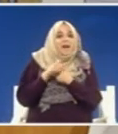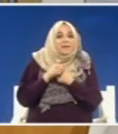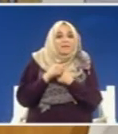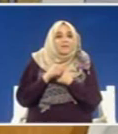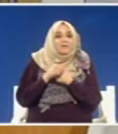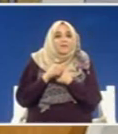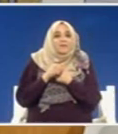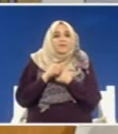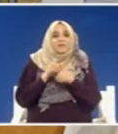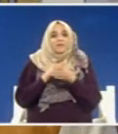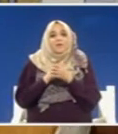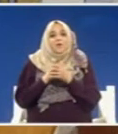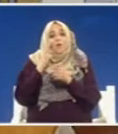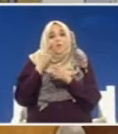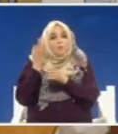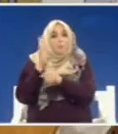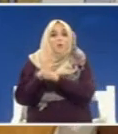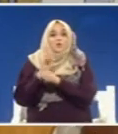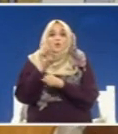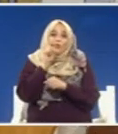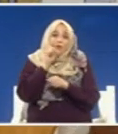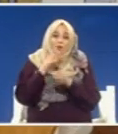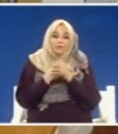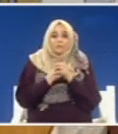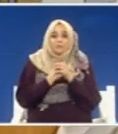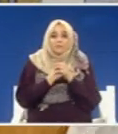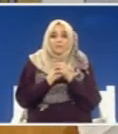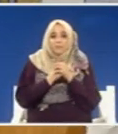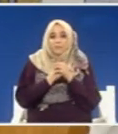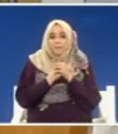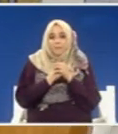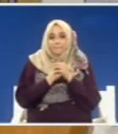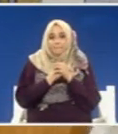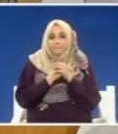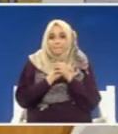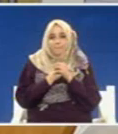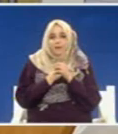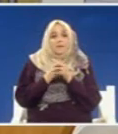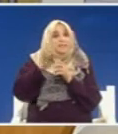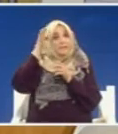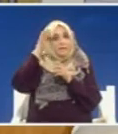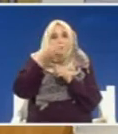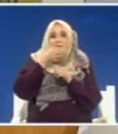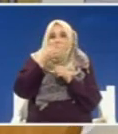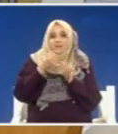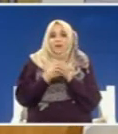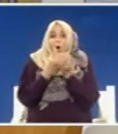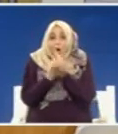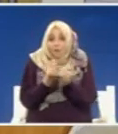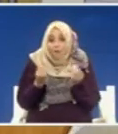من العرض النفس إلى الأطباء المتخصصين، لأنه يقول العلماء